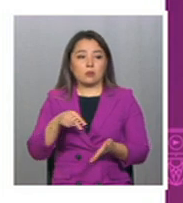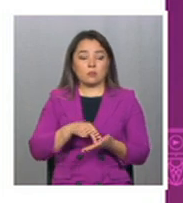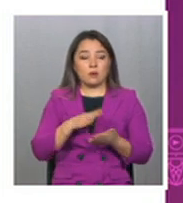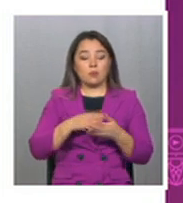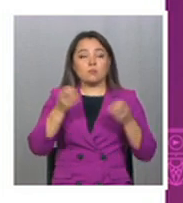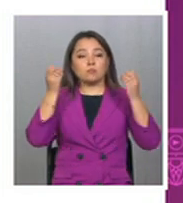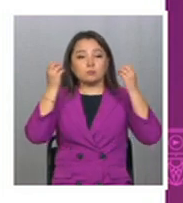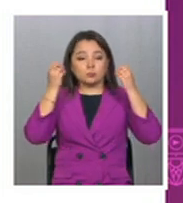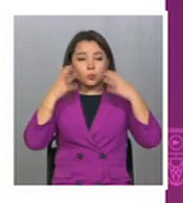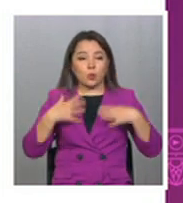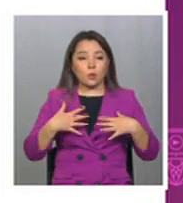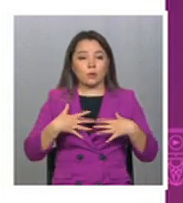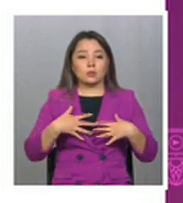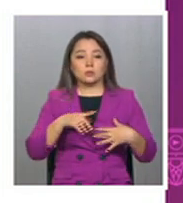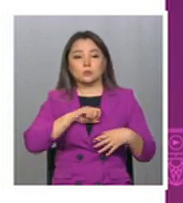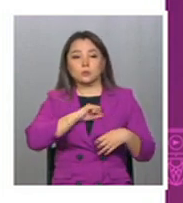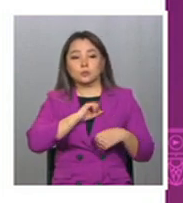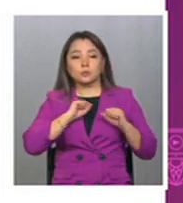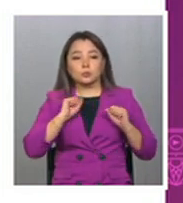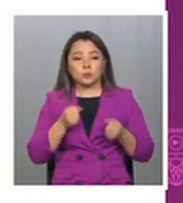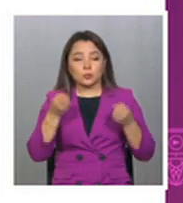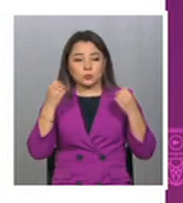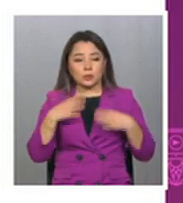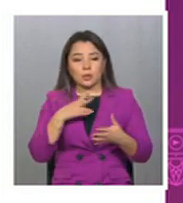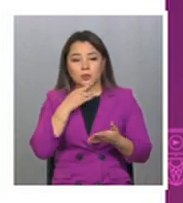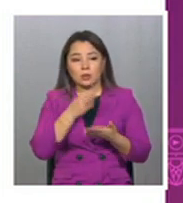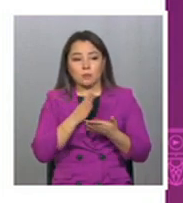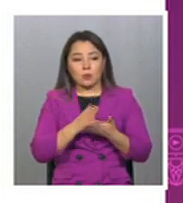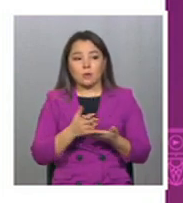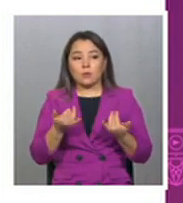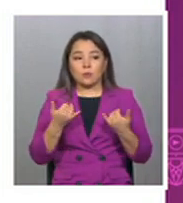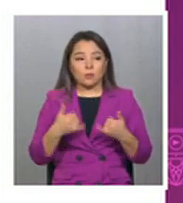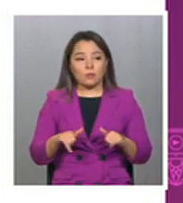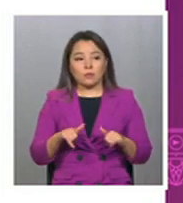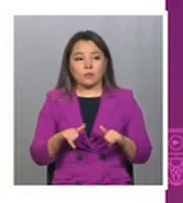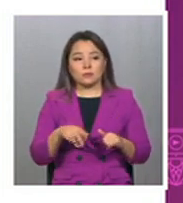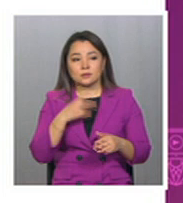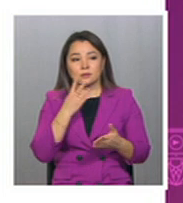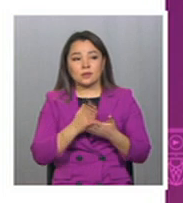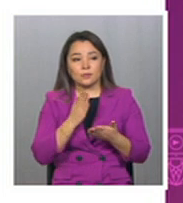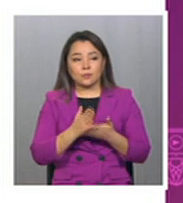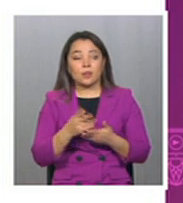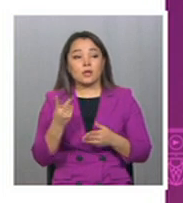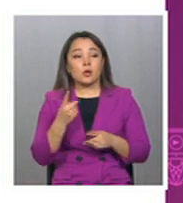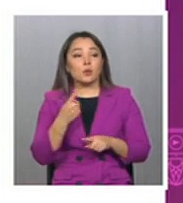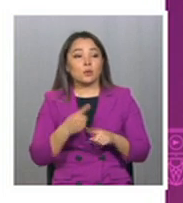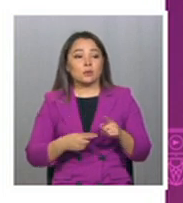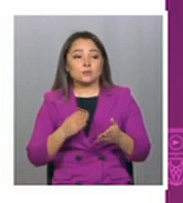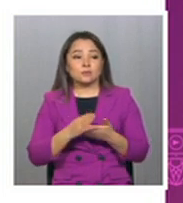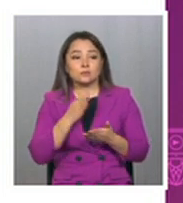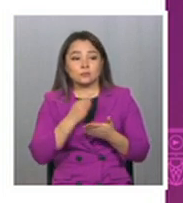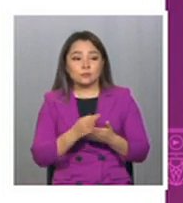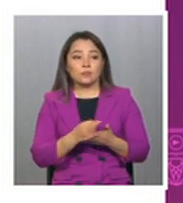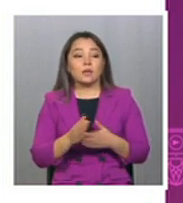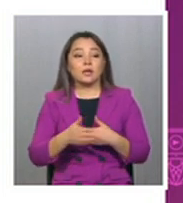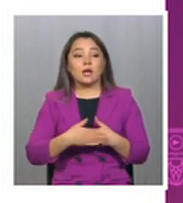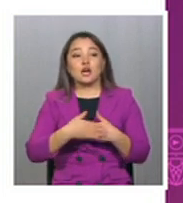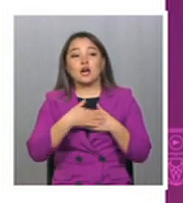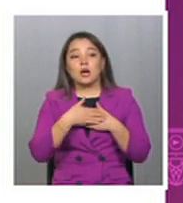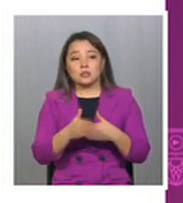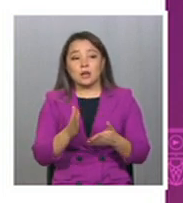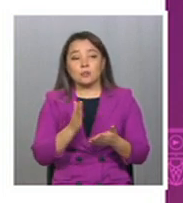етіп суық терім шығып кетті. Ох, шіркінай! Екінші үзінді. Есікті аша